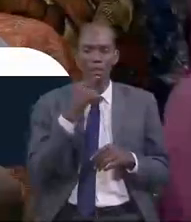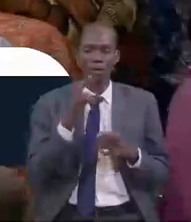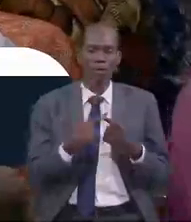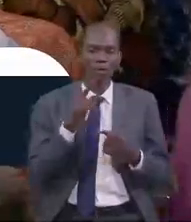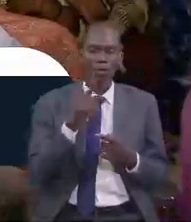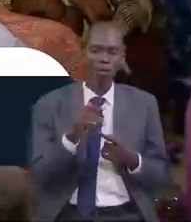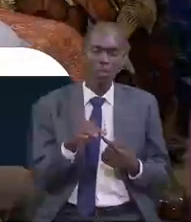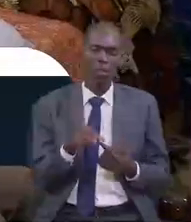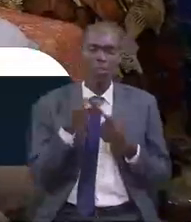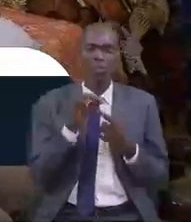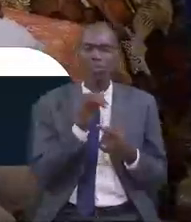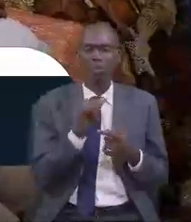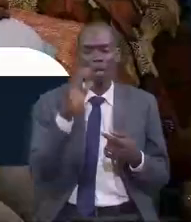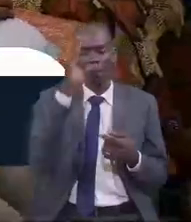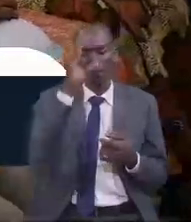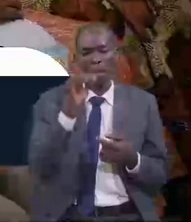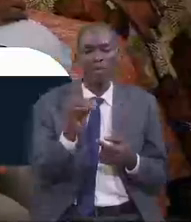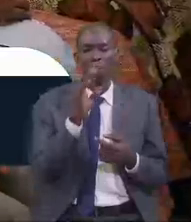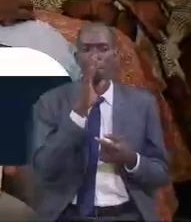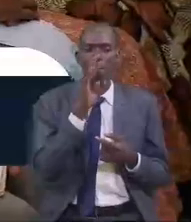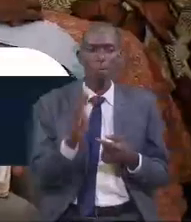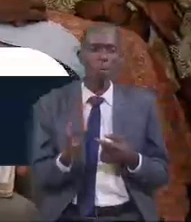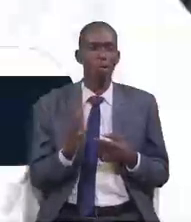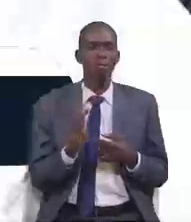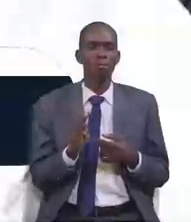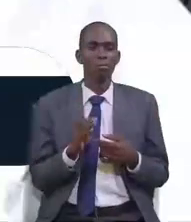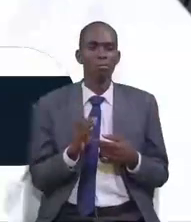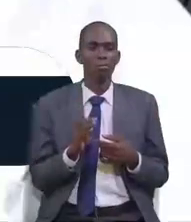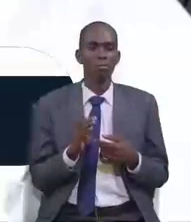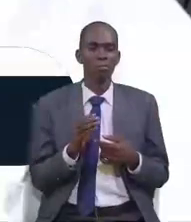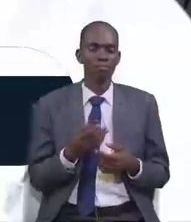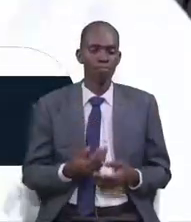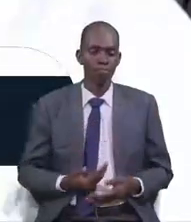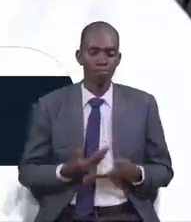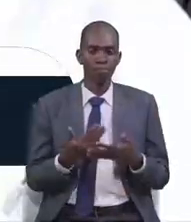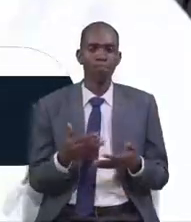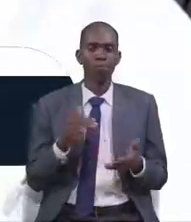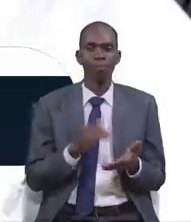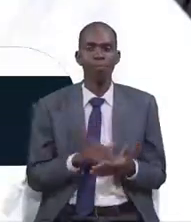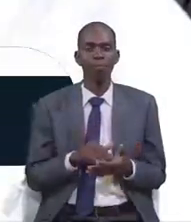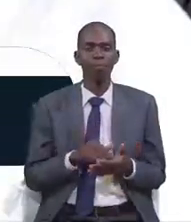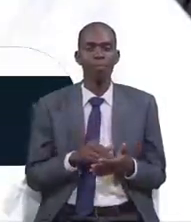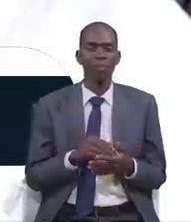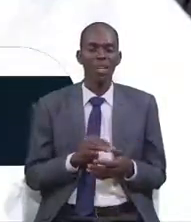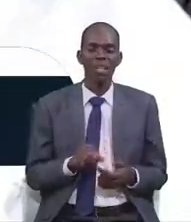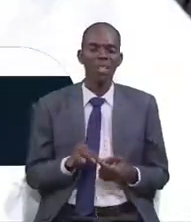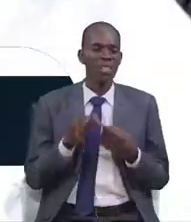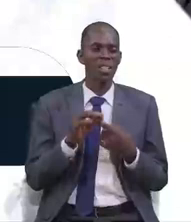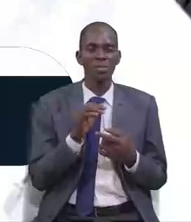Jésus lui répondit, en vérité, je te le dis, si un homme ne naît de nouveau, en vérité, je te le dis, si un